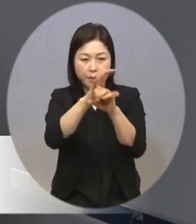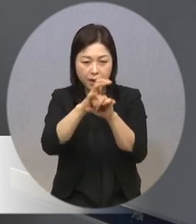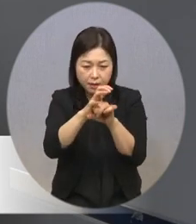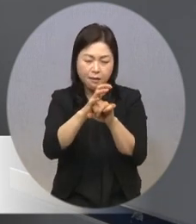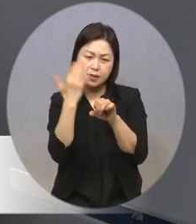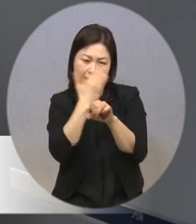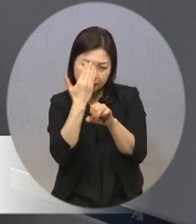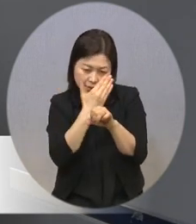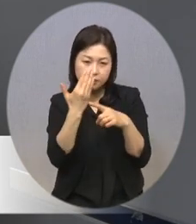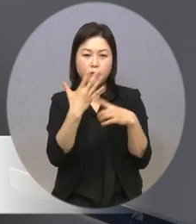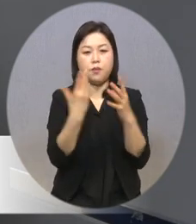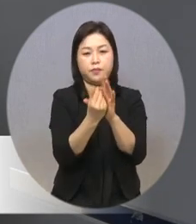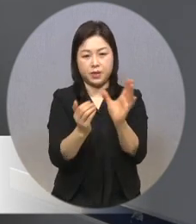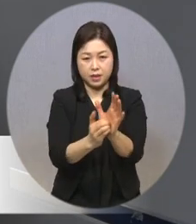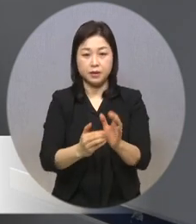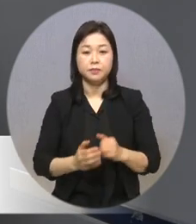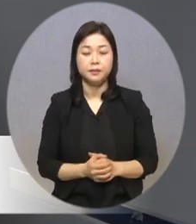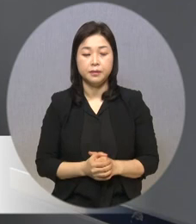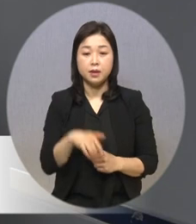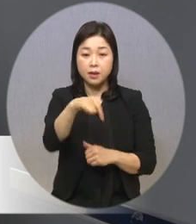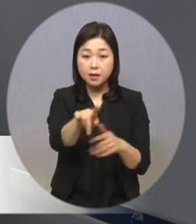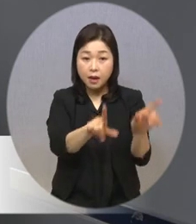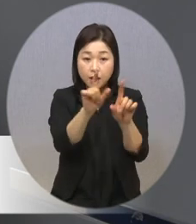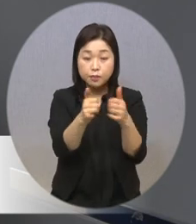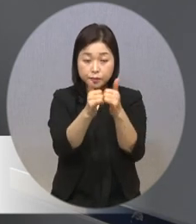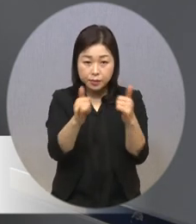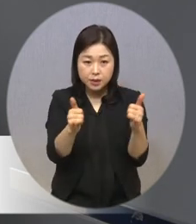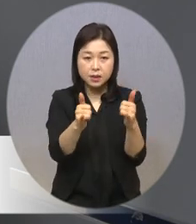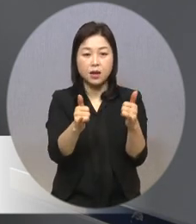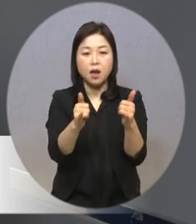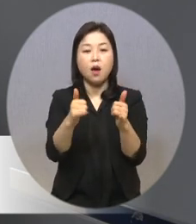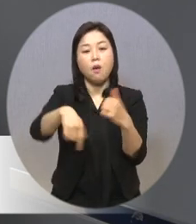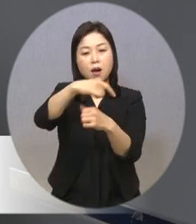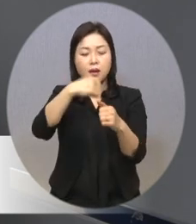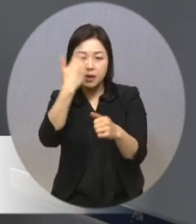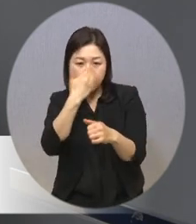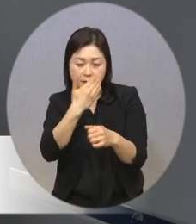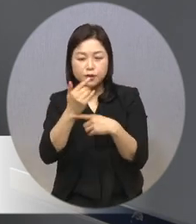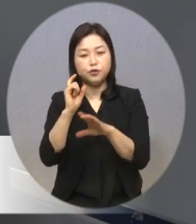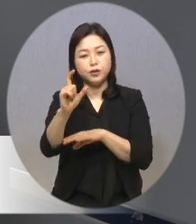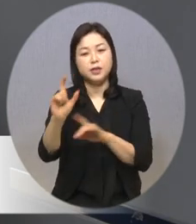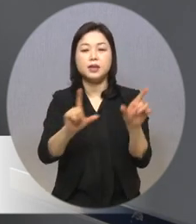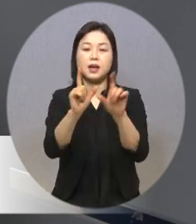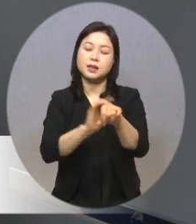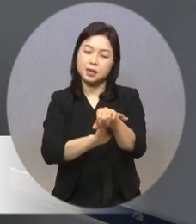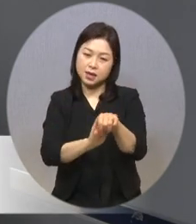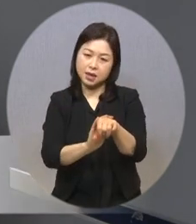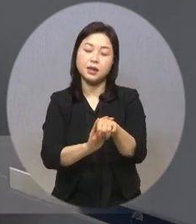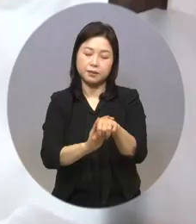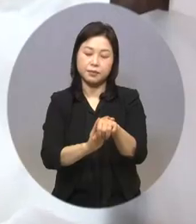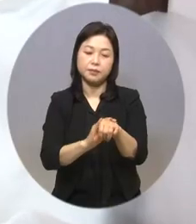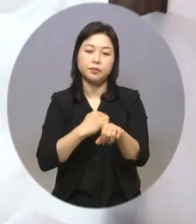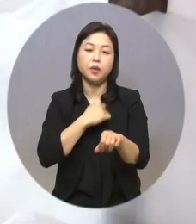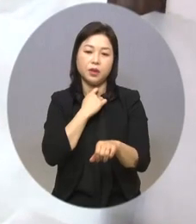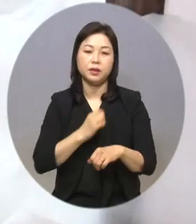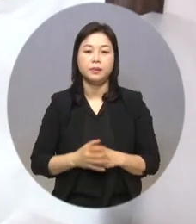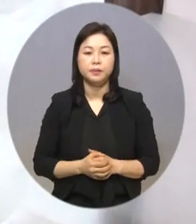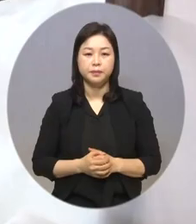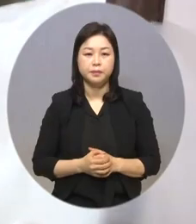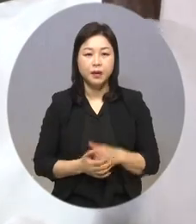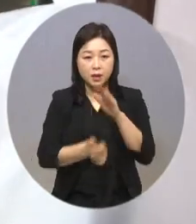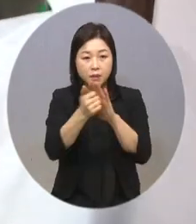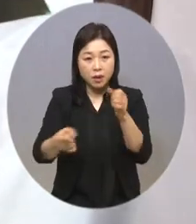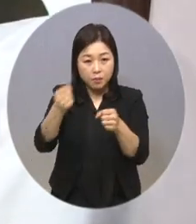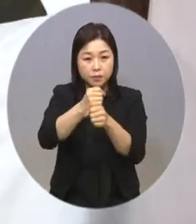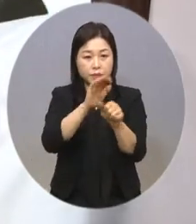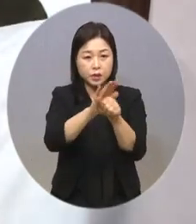살충을 모두 완료하였습니다. 여기서 생활하신 분이 깨끗한 환경에서 계속 유지하면서 살아갈 수 있었으면 좋겠습니다.